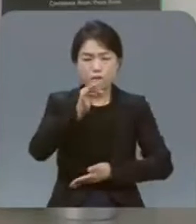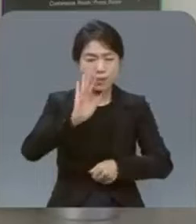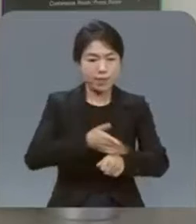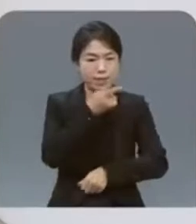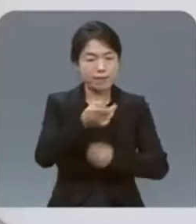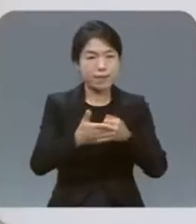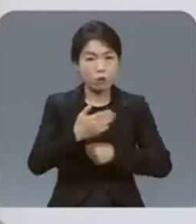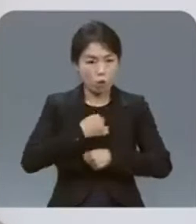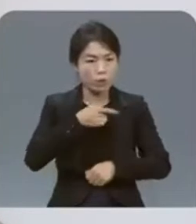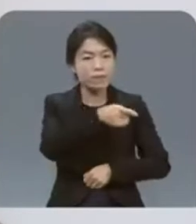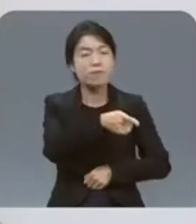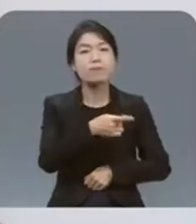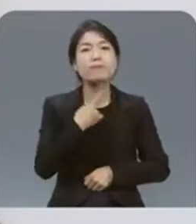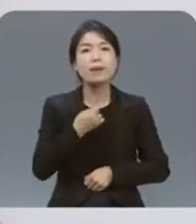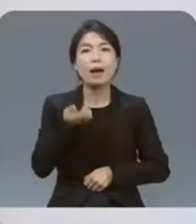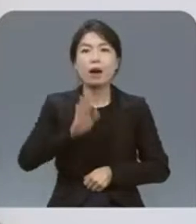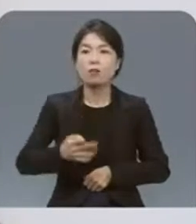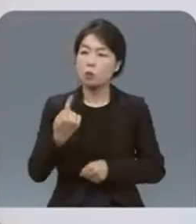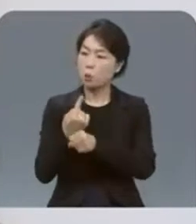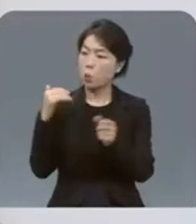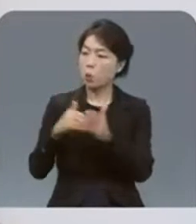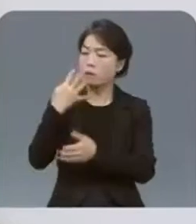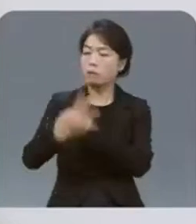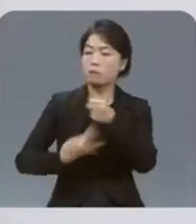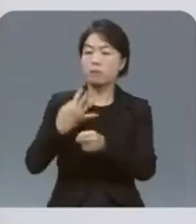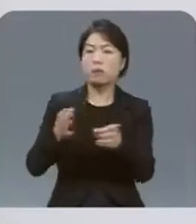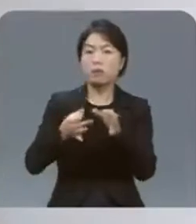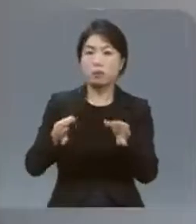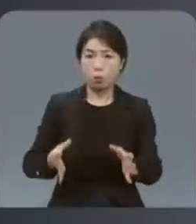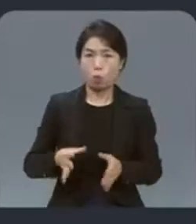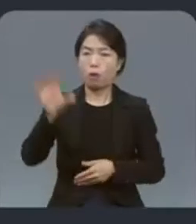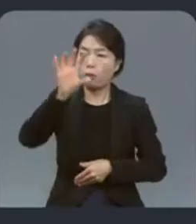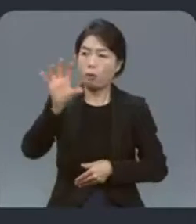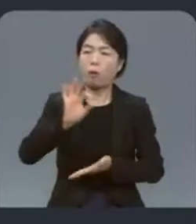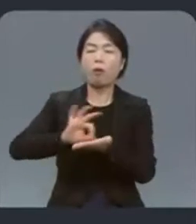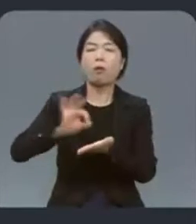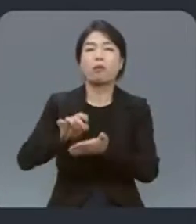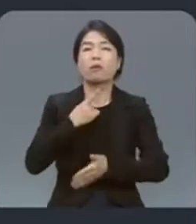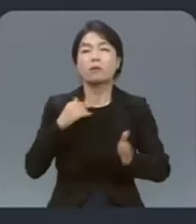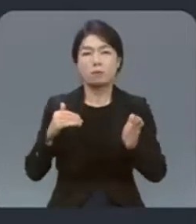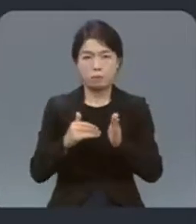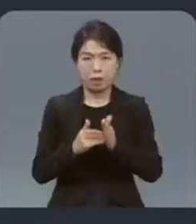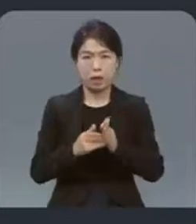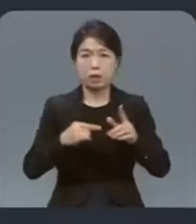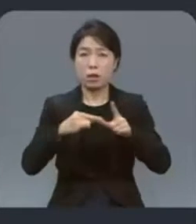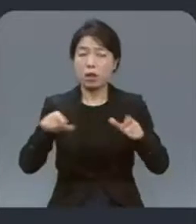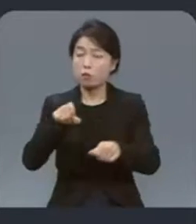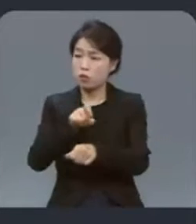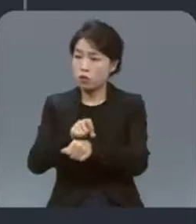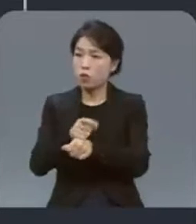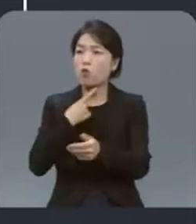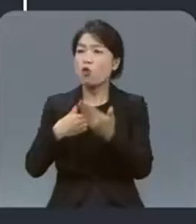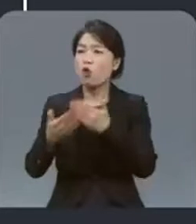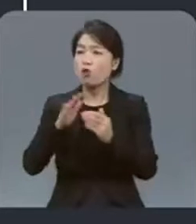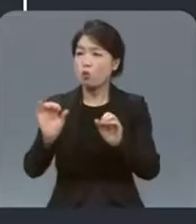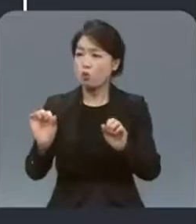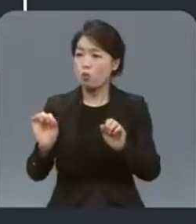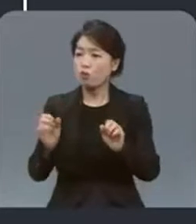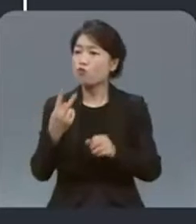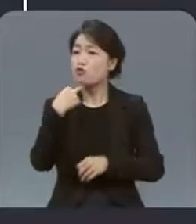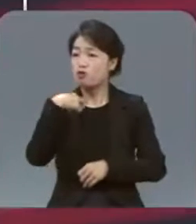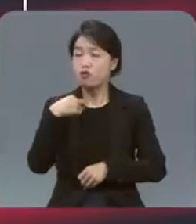받고도 지난해까지 4년 동안 부당 집행 을 반복해 왔습니다 이밖에도 일부 직원들의 경력을 중복으로 인정해 주고